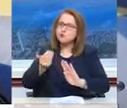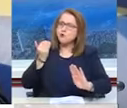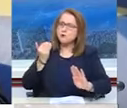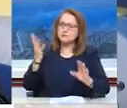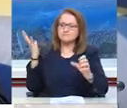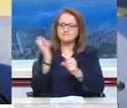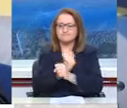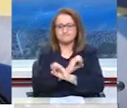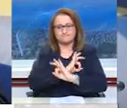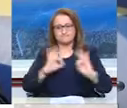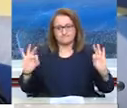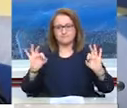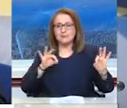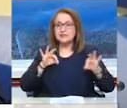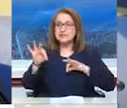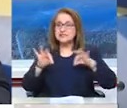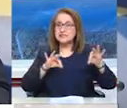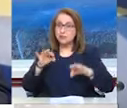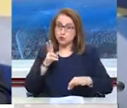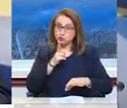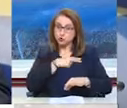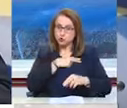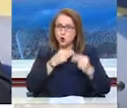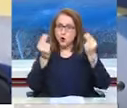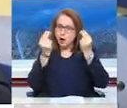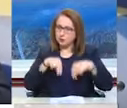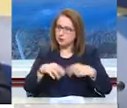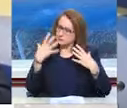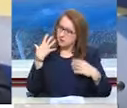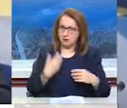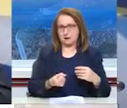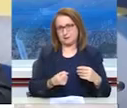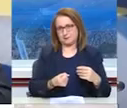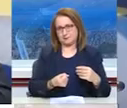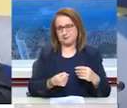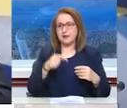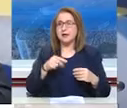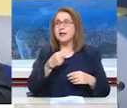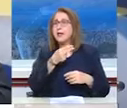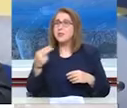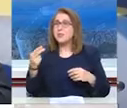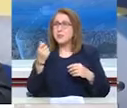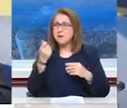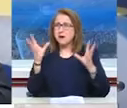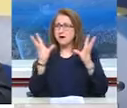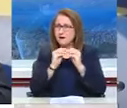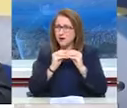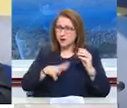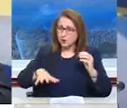καλά σχεδιασμένες και αποτελεσματικές. Στο πεδίο της οικονομίας κινούμαστε